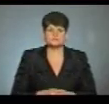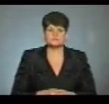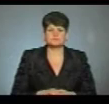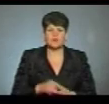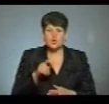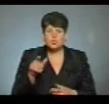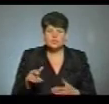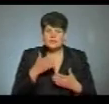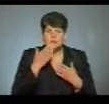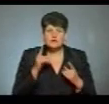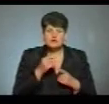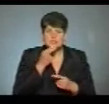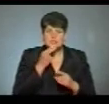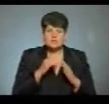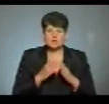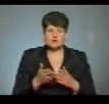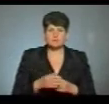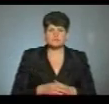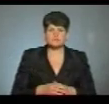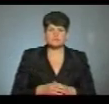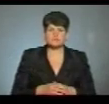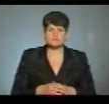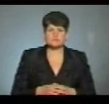Що люди не мають що їсти вдома. А ви ким працюєте?